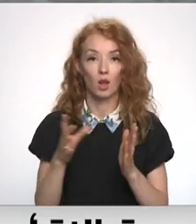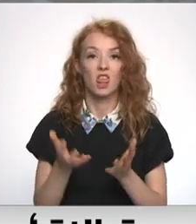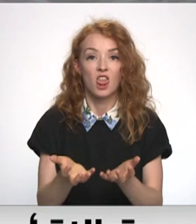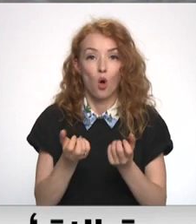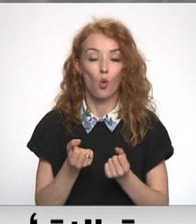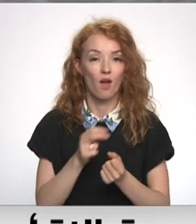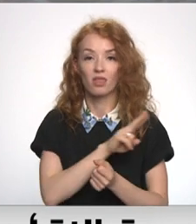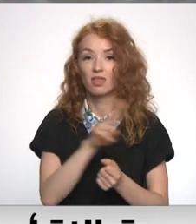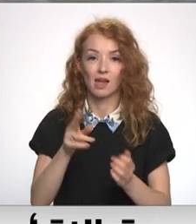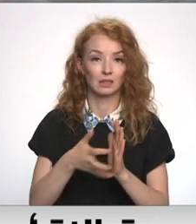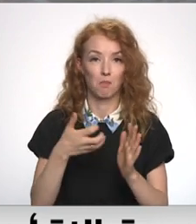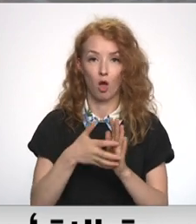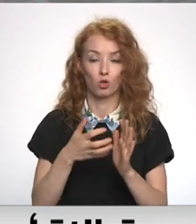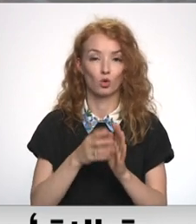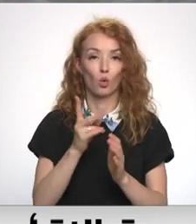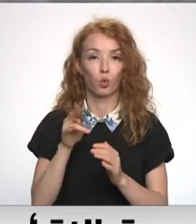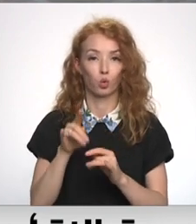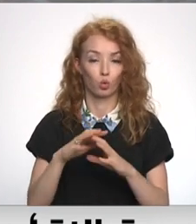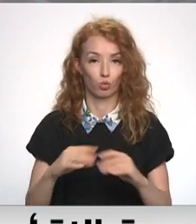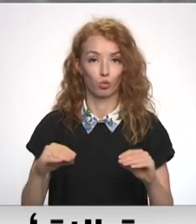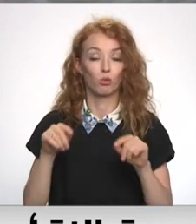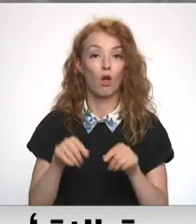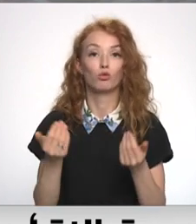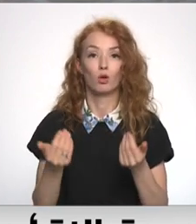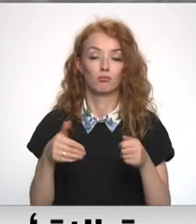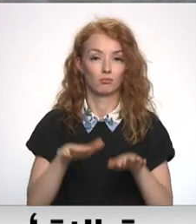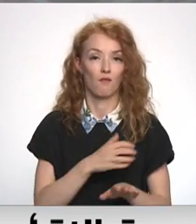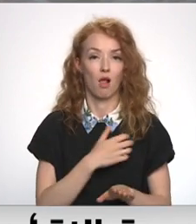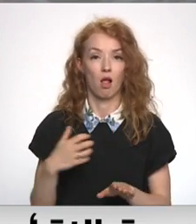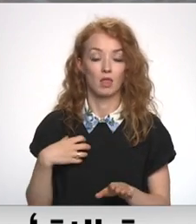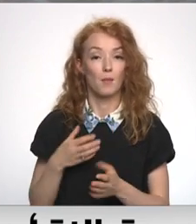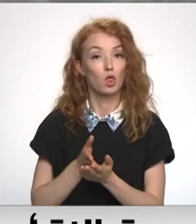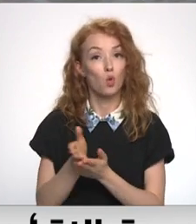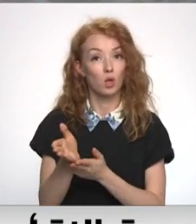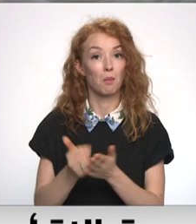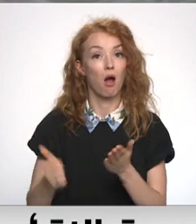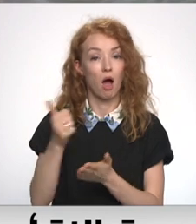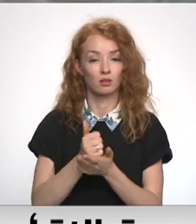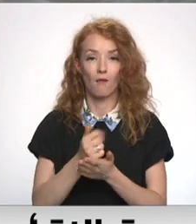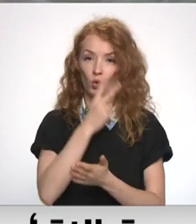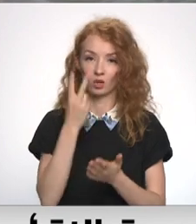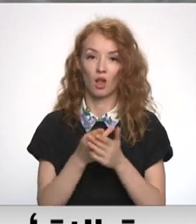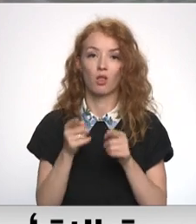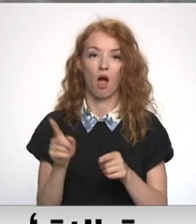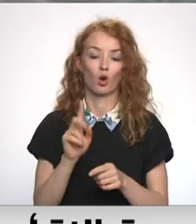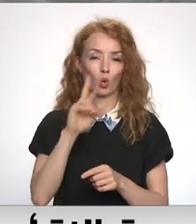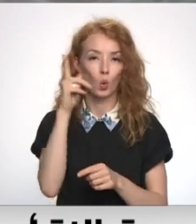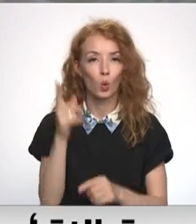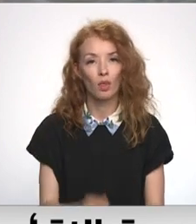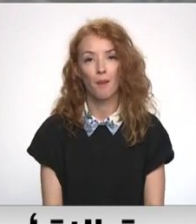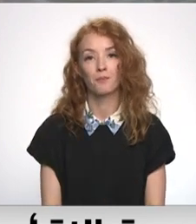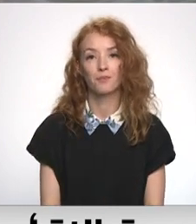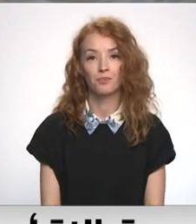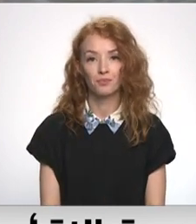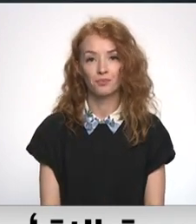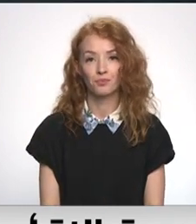vairs netiks izmantota kūdra. Tā šodien lēmusi valdība. Nozares pārstāvi uzskata, ka tā ir kļūda. Plašāk stāsta Dāvids Freidenfelds.